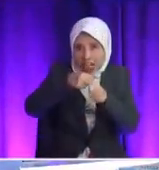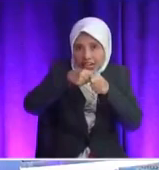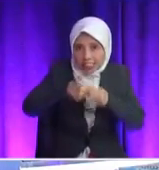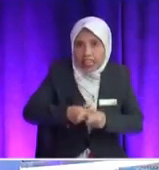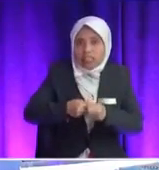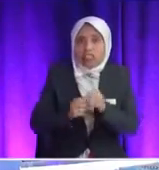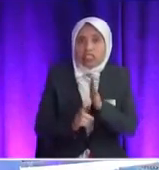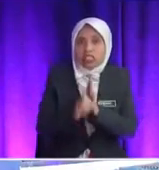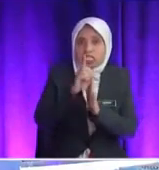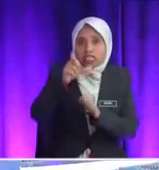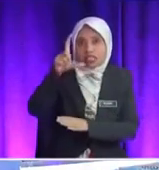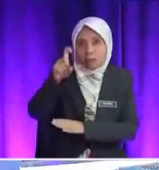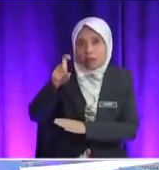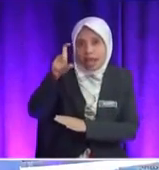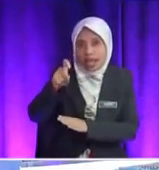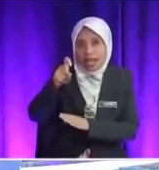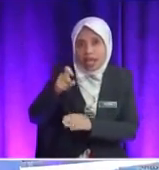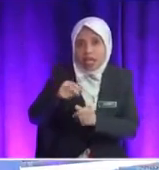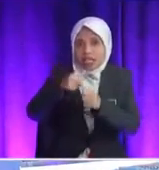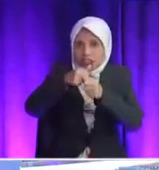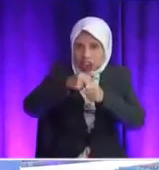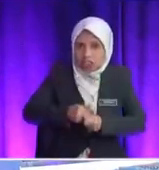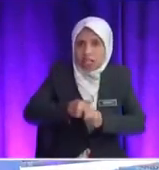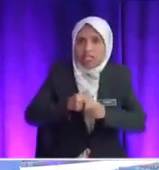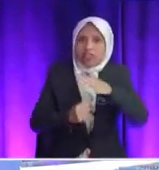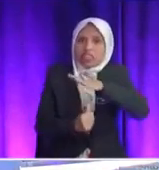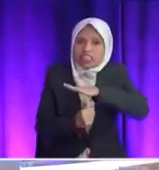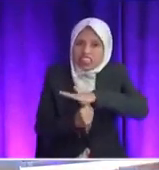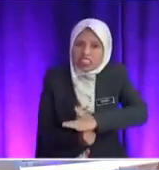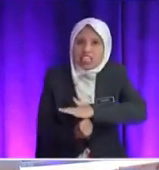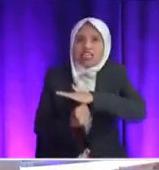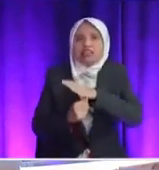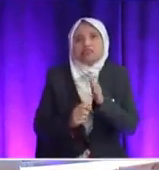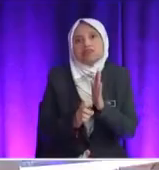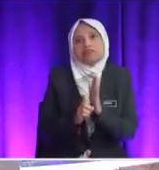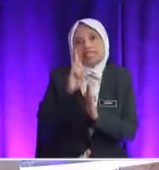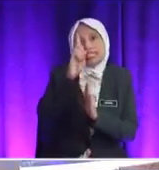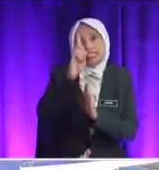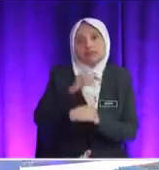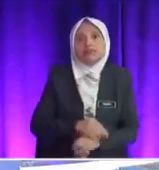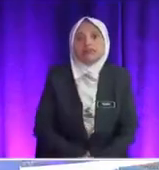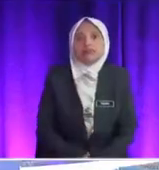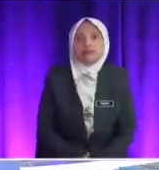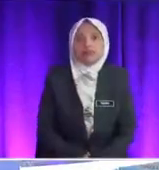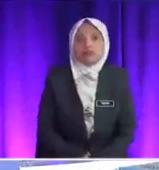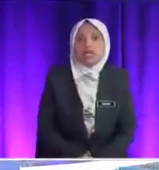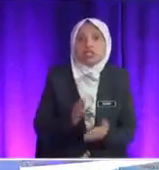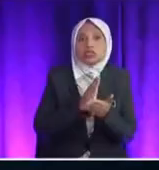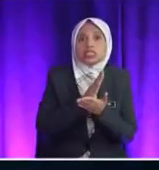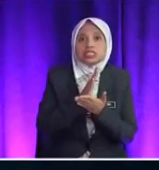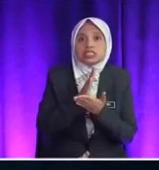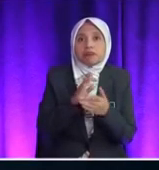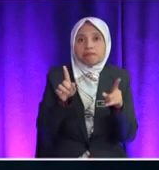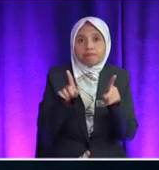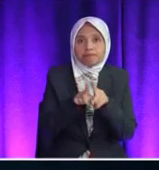di bibir aku oh ah Oke Baik kemudian yang aslinya